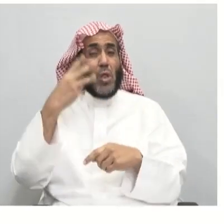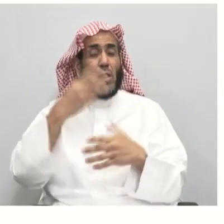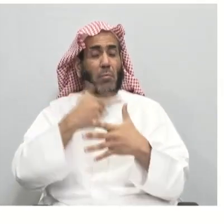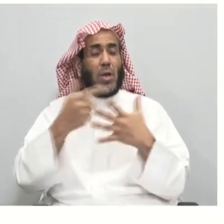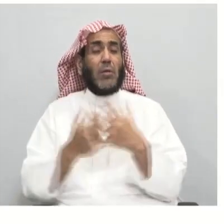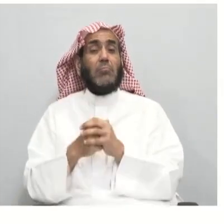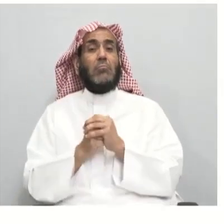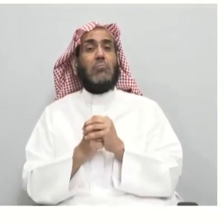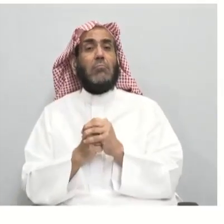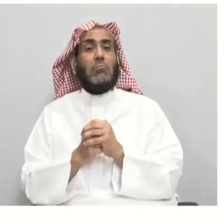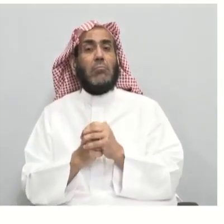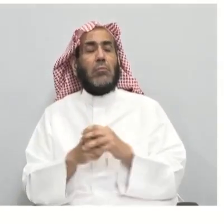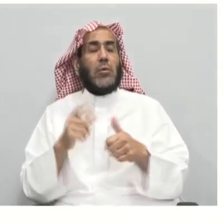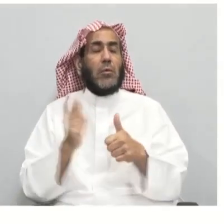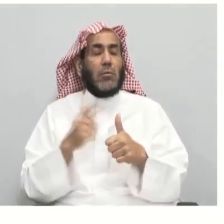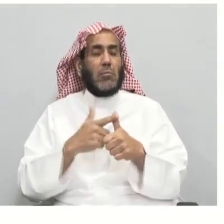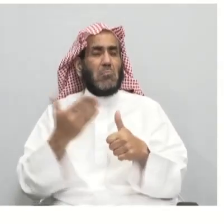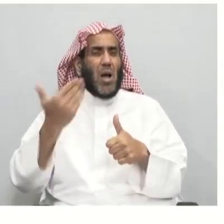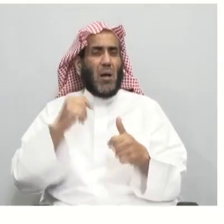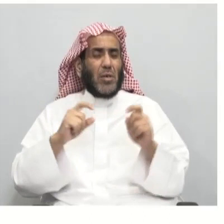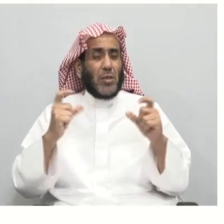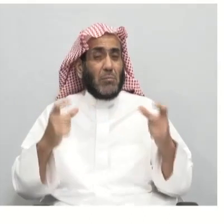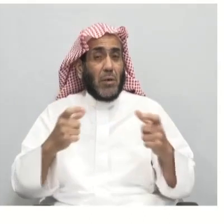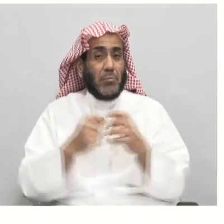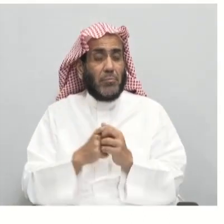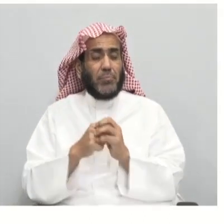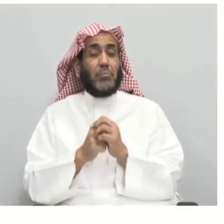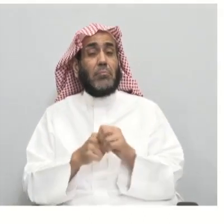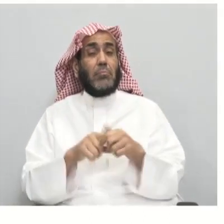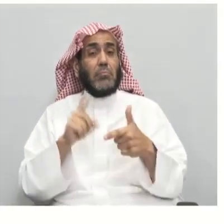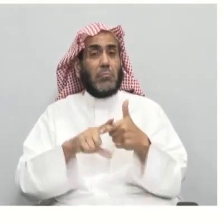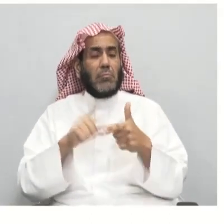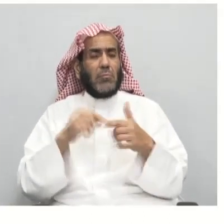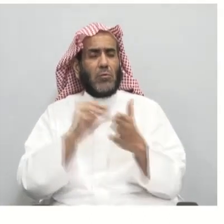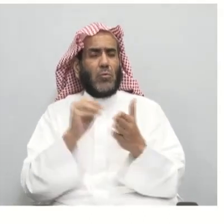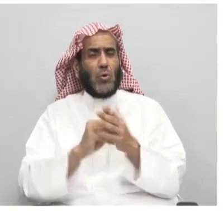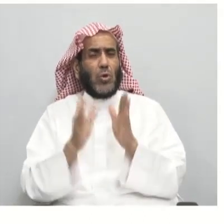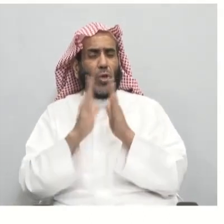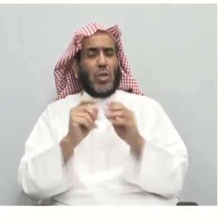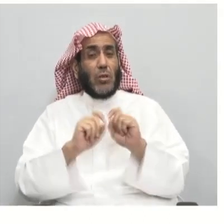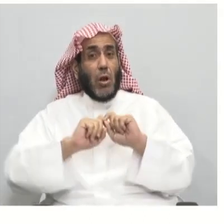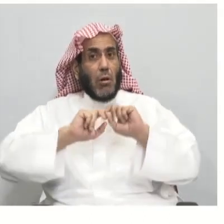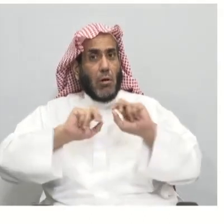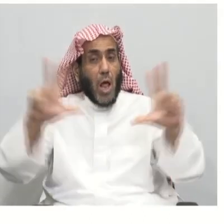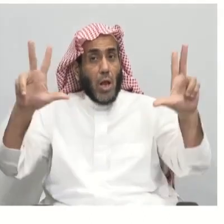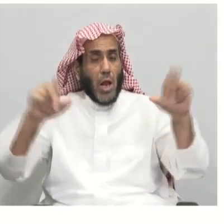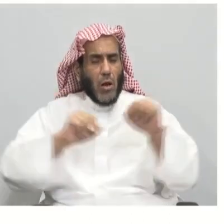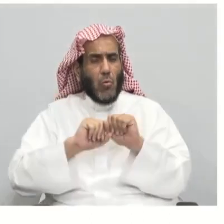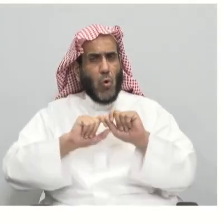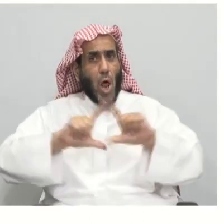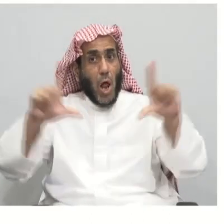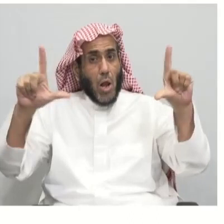مراحل مرحله ما قبل الاجتماع وتشمل تحديد الاعلان عنه